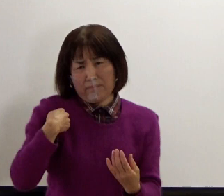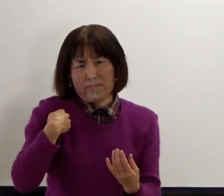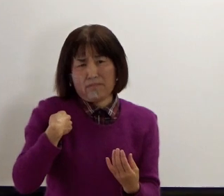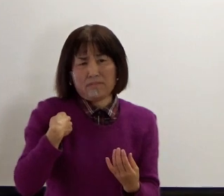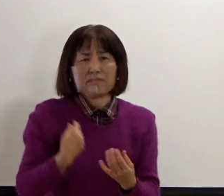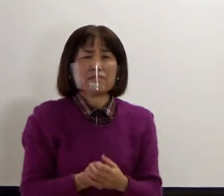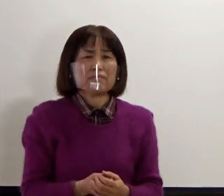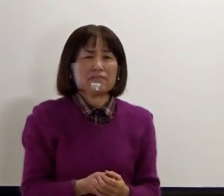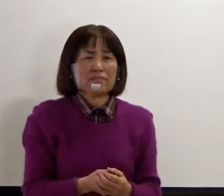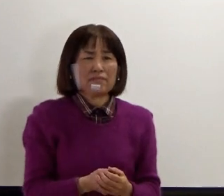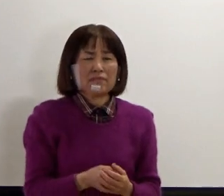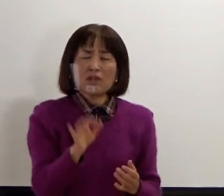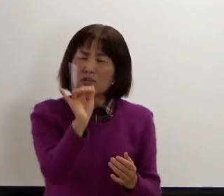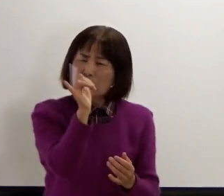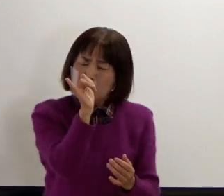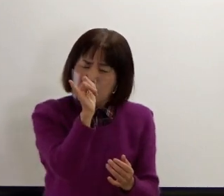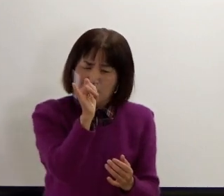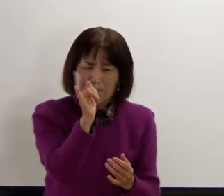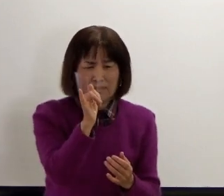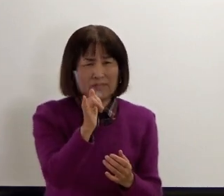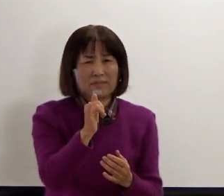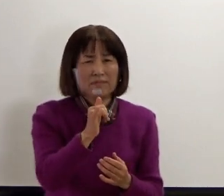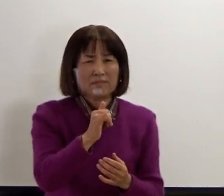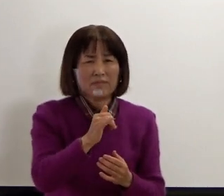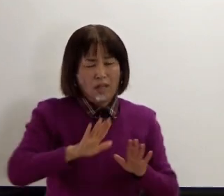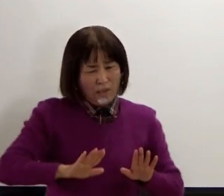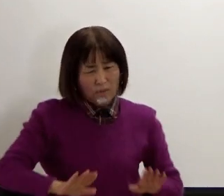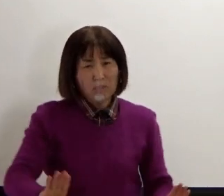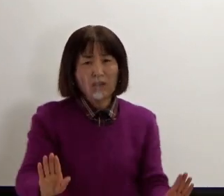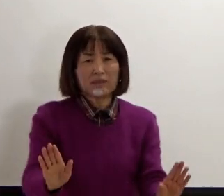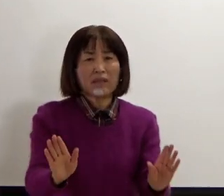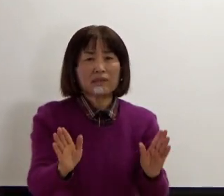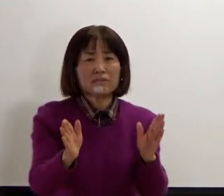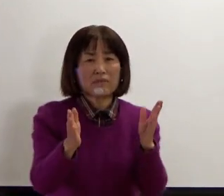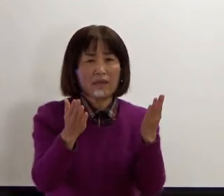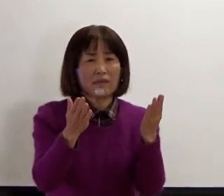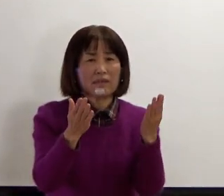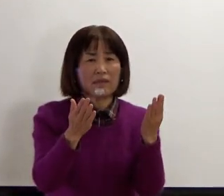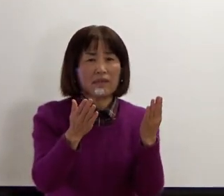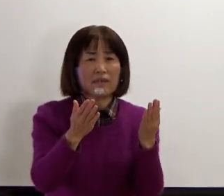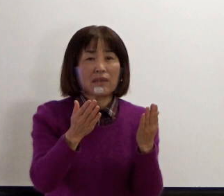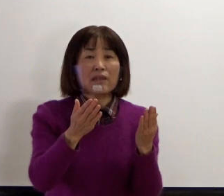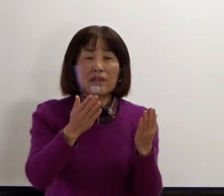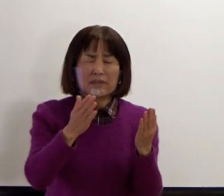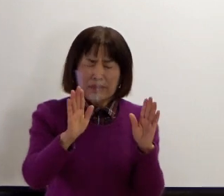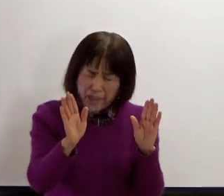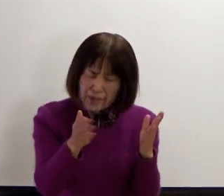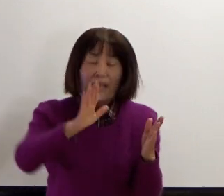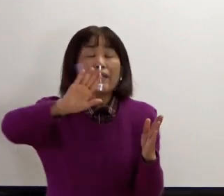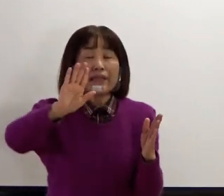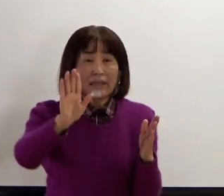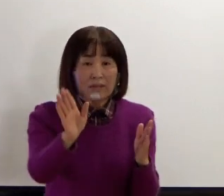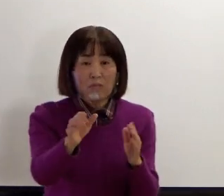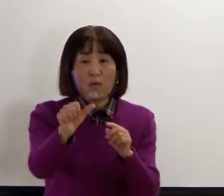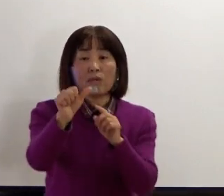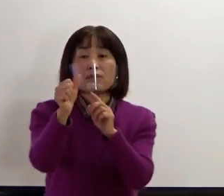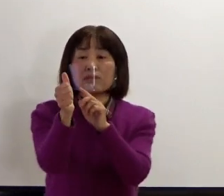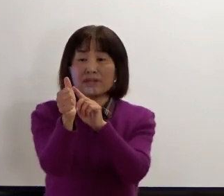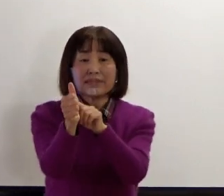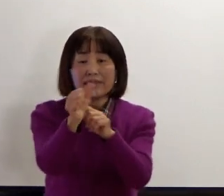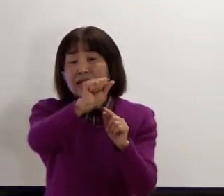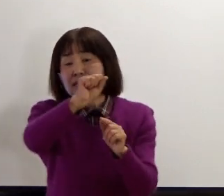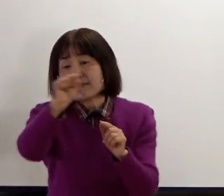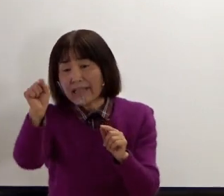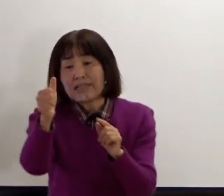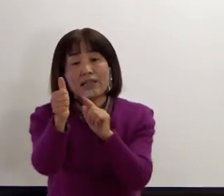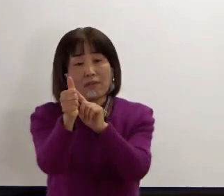だからこの この夫婦に子供がいなかったのにですね、エリザベットをザカリアは離